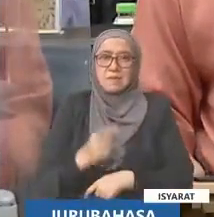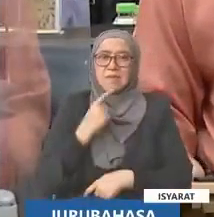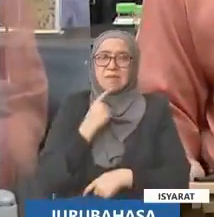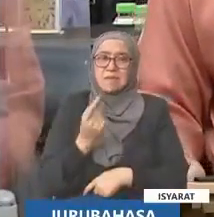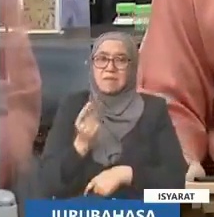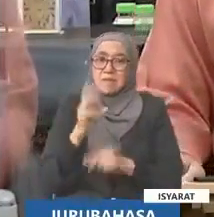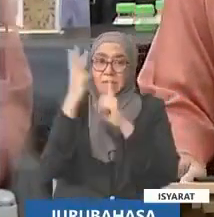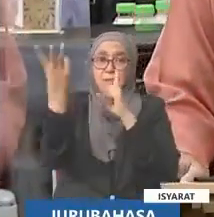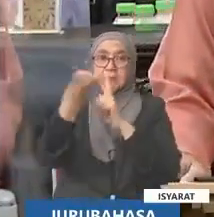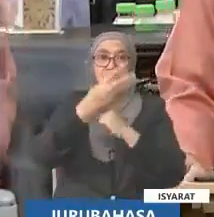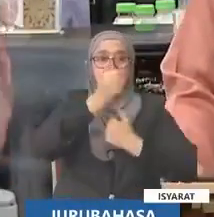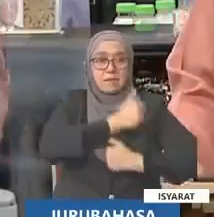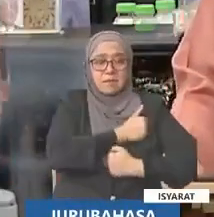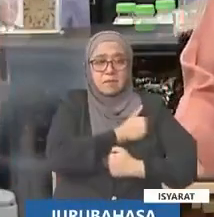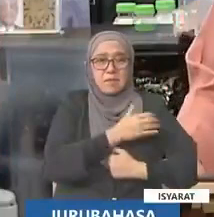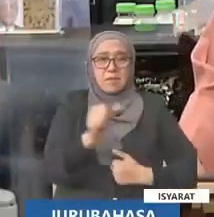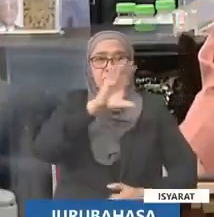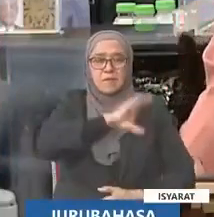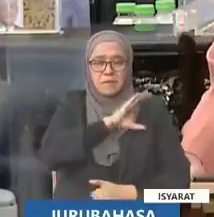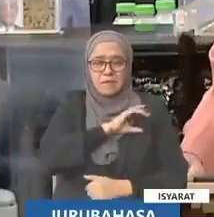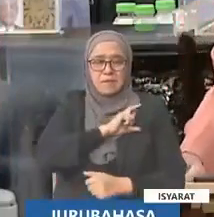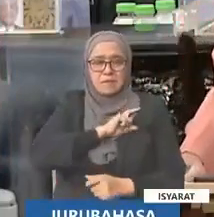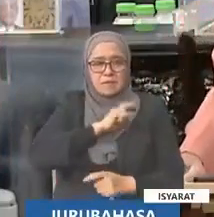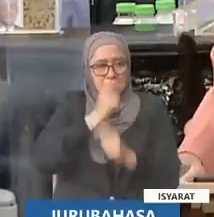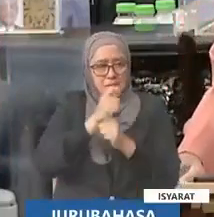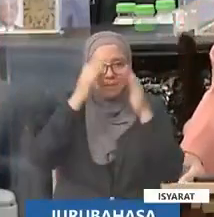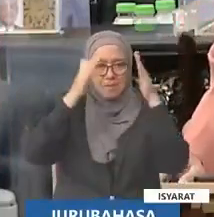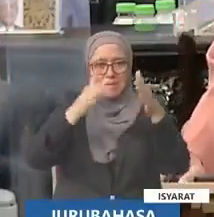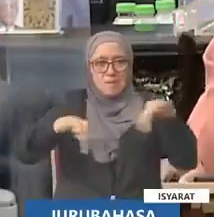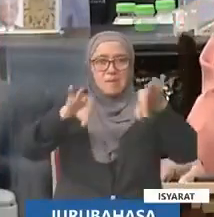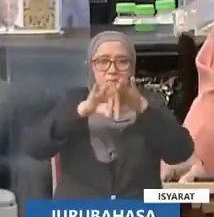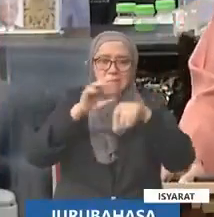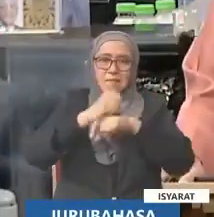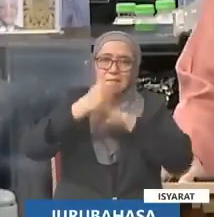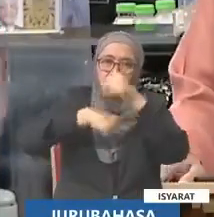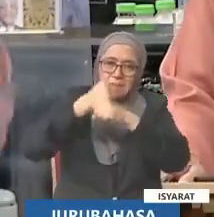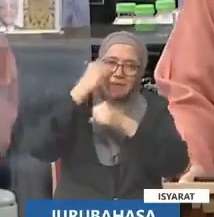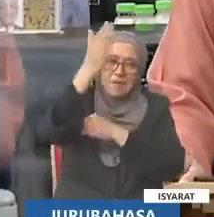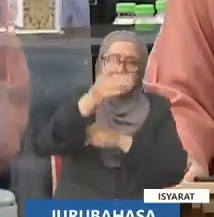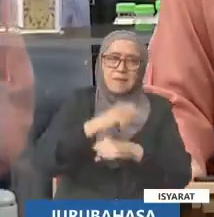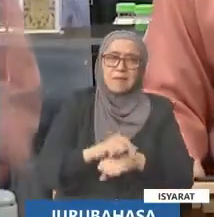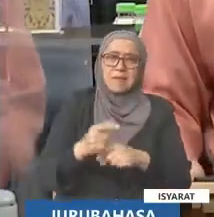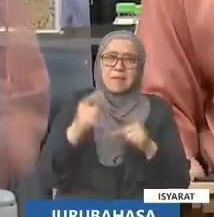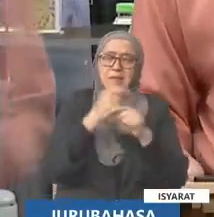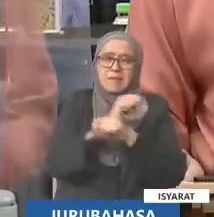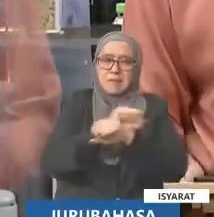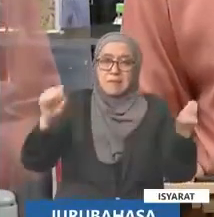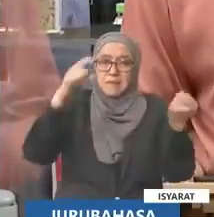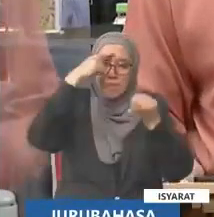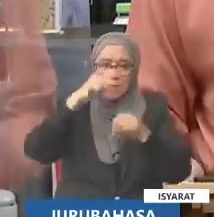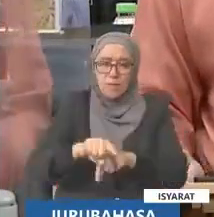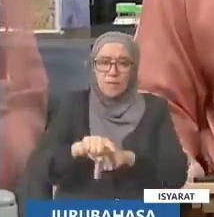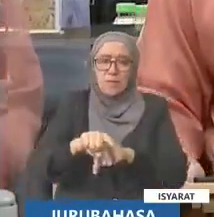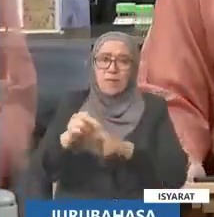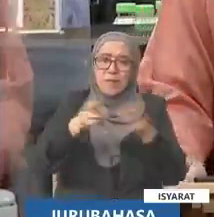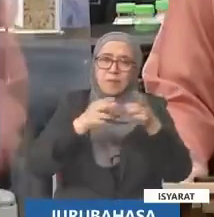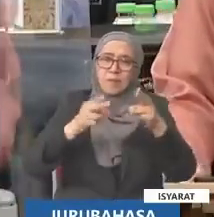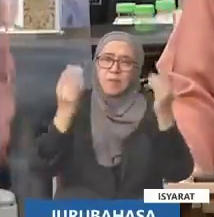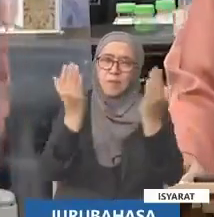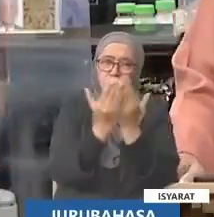keutamaan. Bagi tahun hadapan, 230 juta ringgit disediakan untuk kerja-kerja menyelenggara sekolah dalam kem